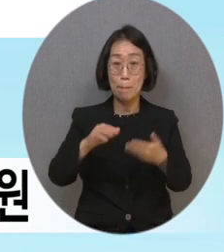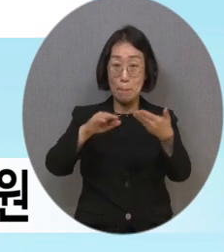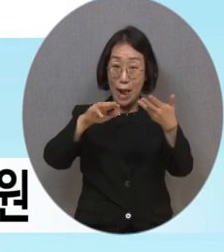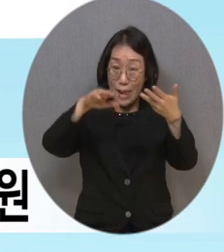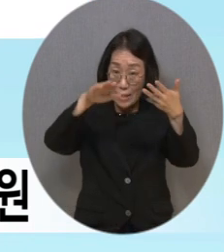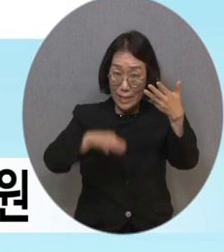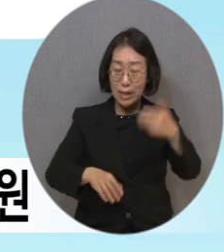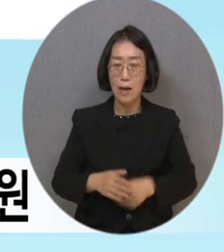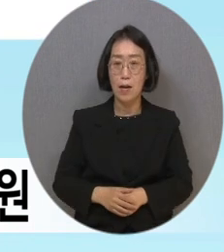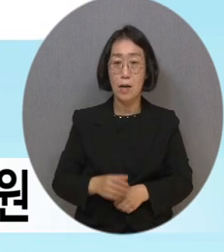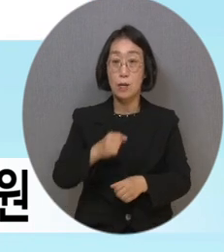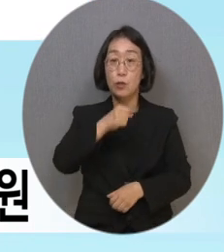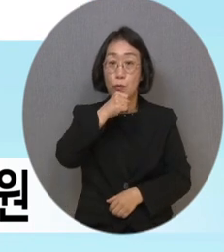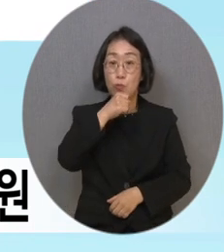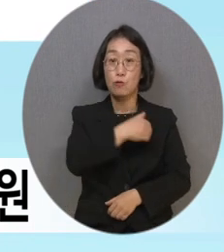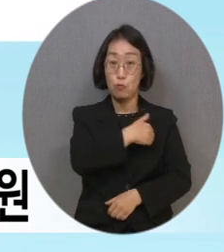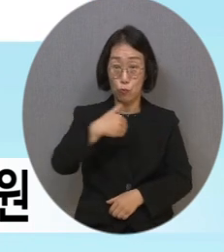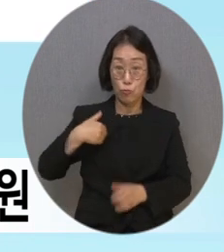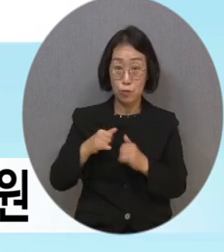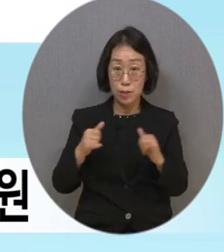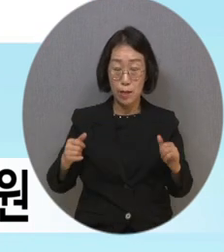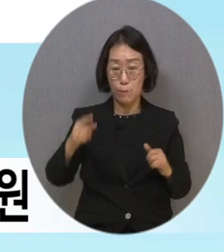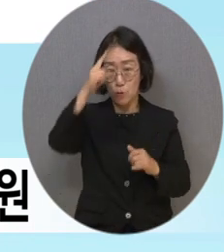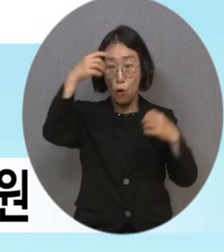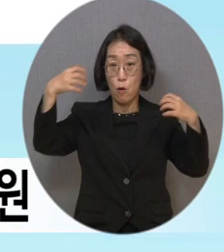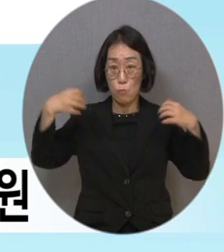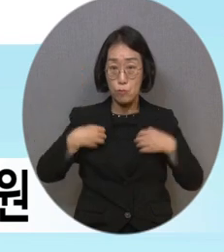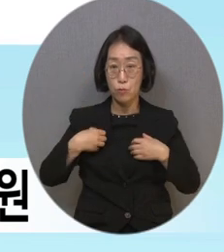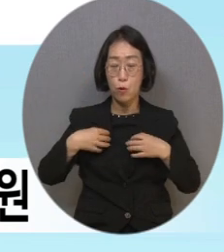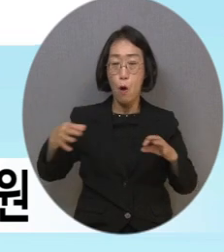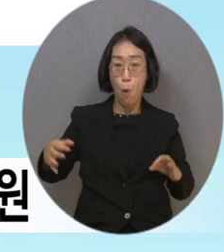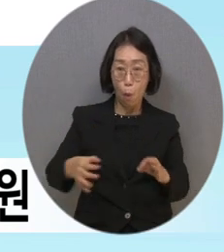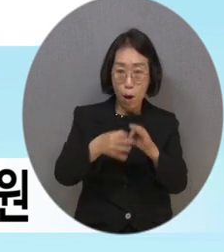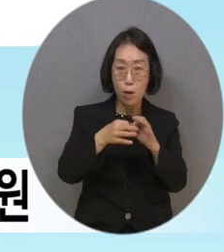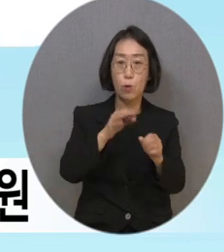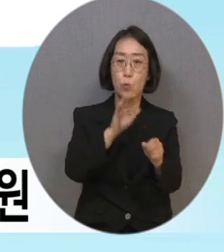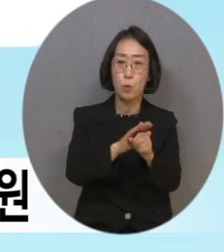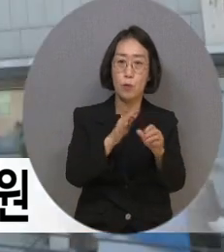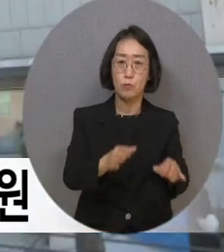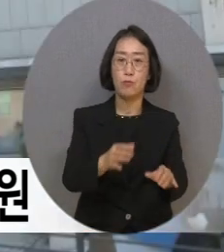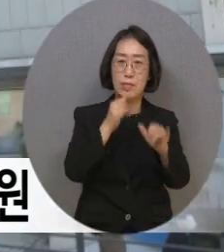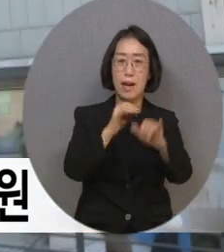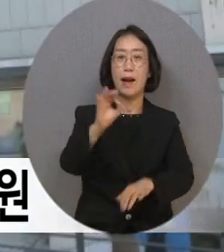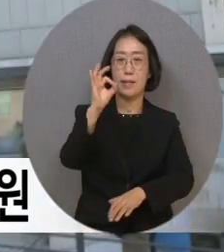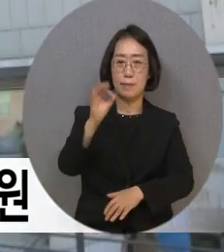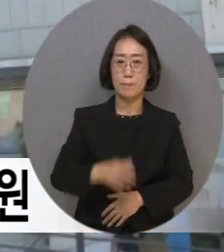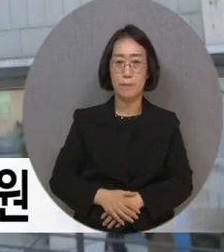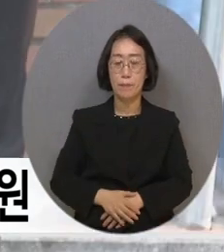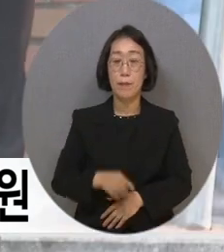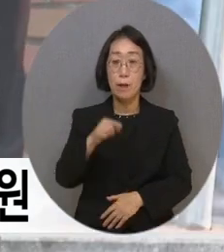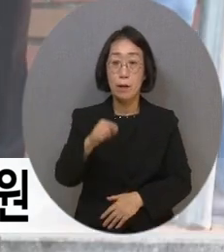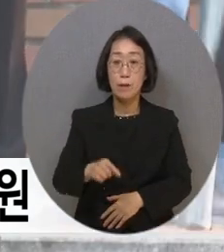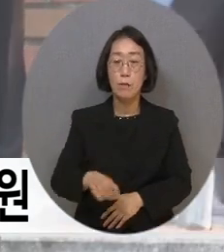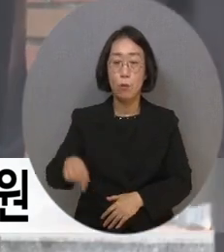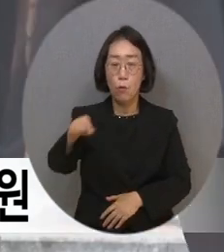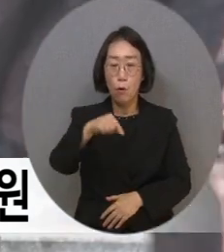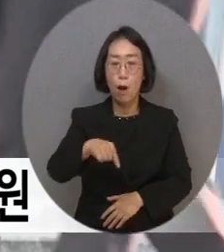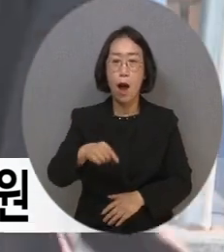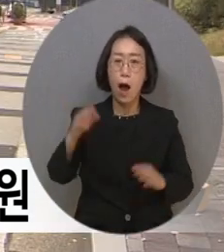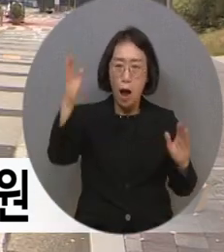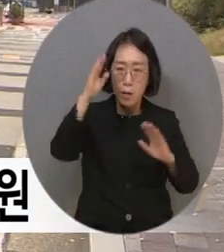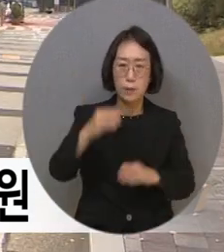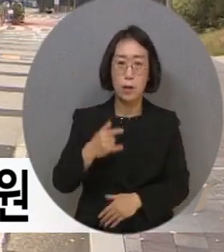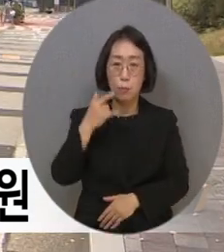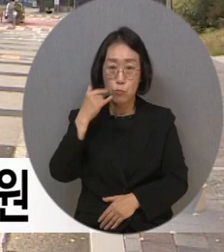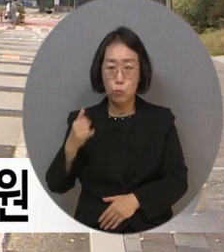기준을 충족한 학생에게 국가가 지원하는 소득 연계형 장학금입니다 학자금 지원 구간은 학생과